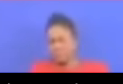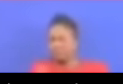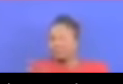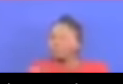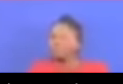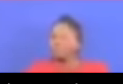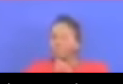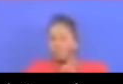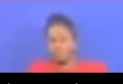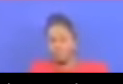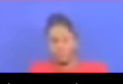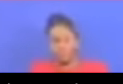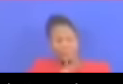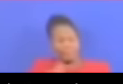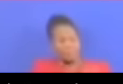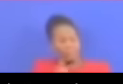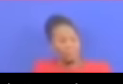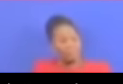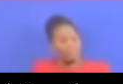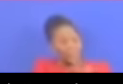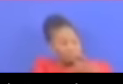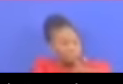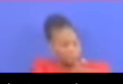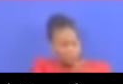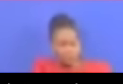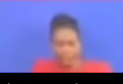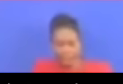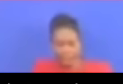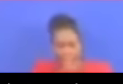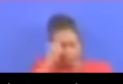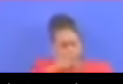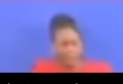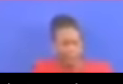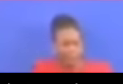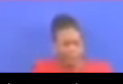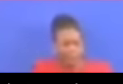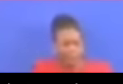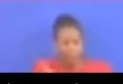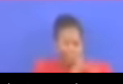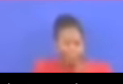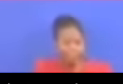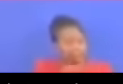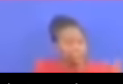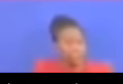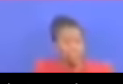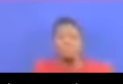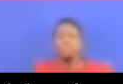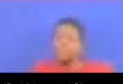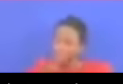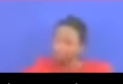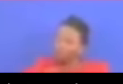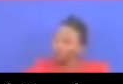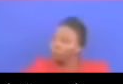Ungekuwa mimi ni msaidizi wako wa karibu leo hii tungekuwa tunamaliza hapa na karatasi wanazo mkononi. Haiwezekani mheshimiwa